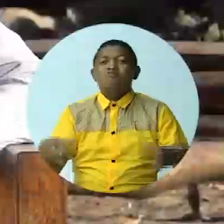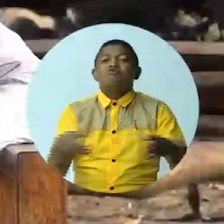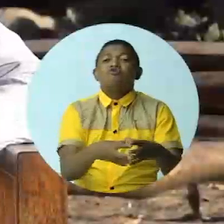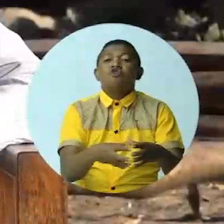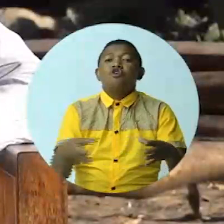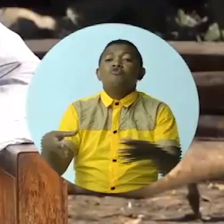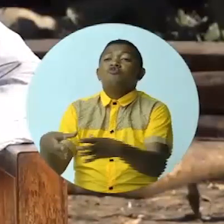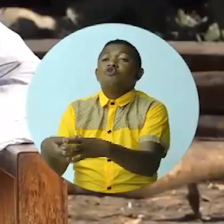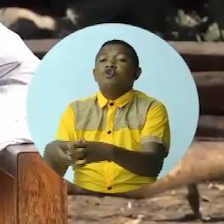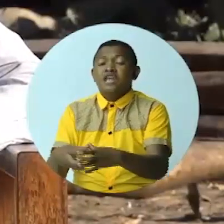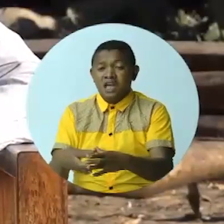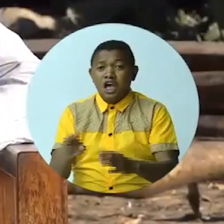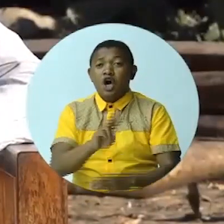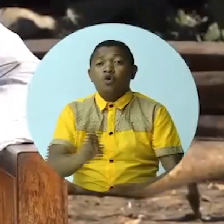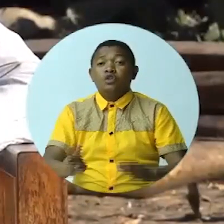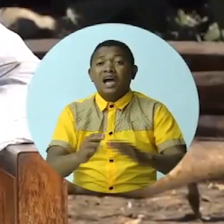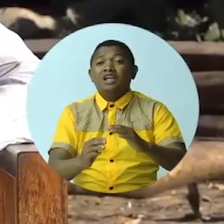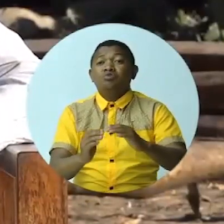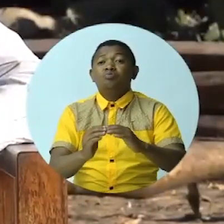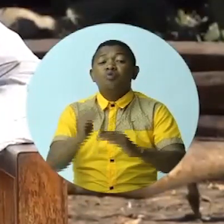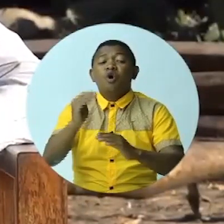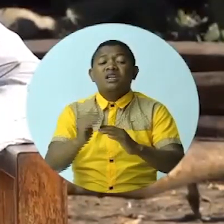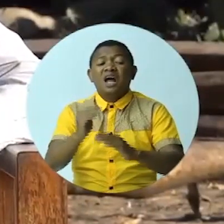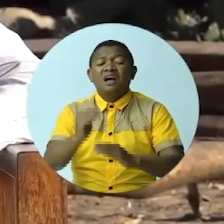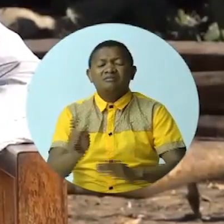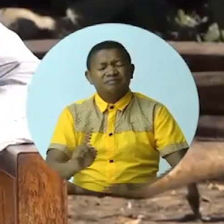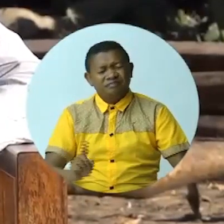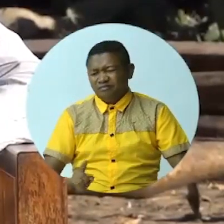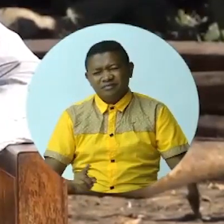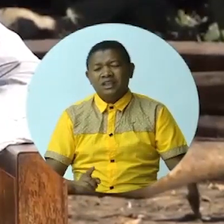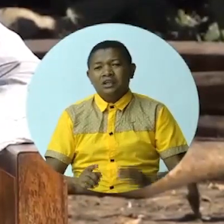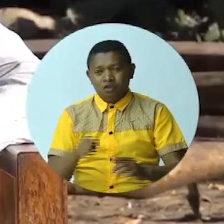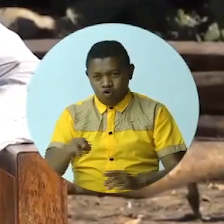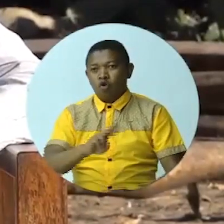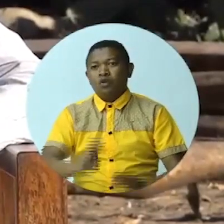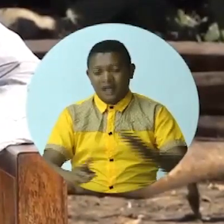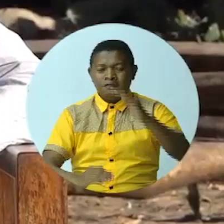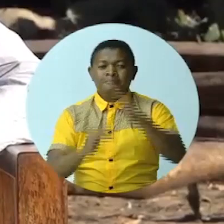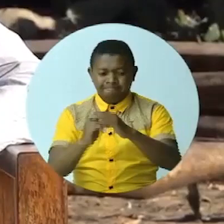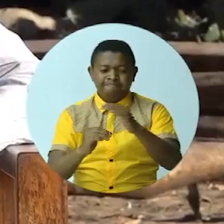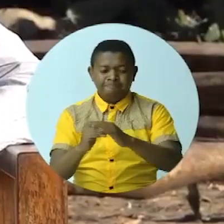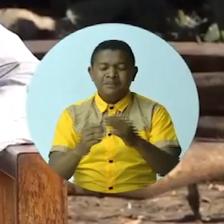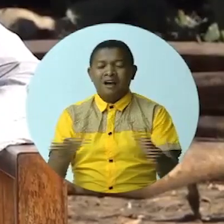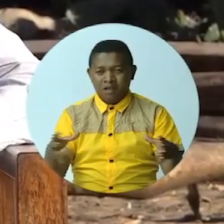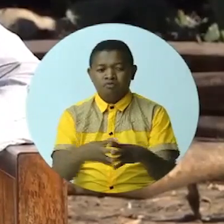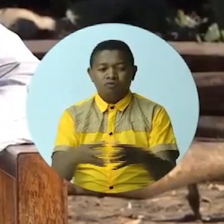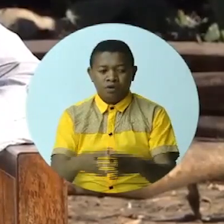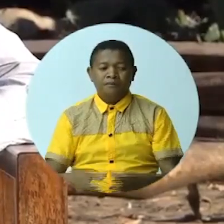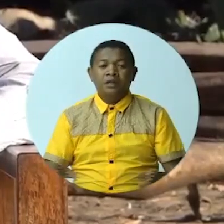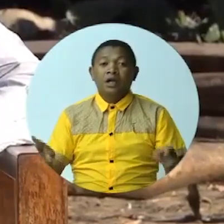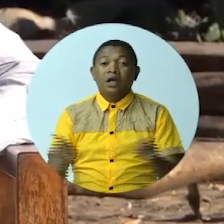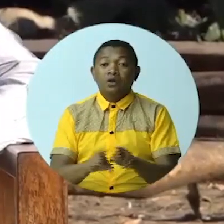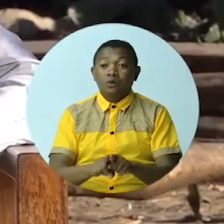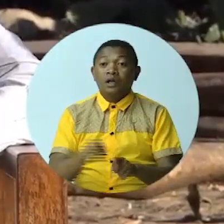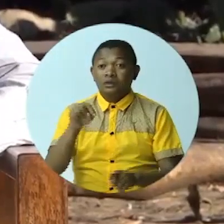Azo atao kosa nefa manomboka izao ny fifaninanana ara-panatanjahantena fa tsy mihoatra ny